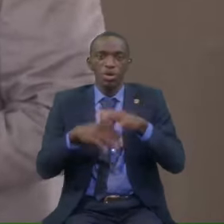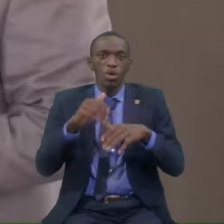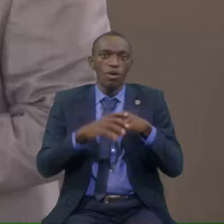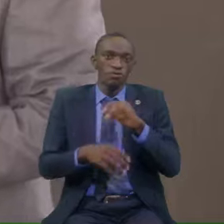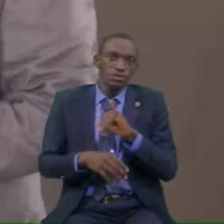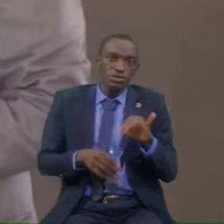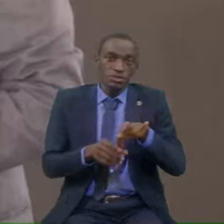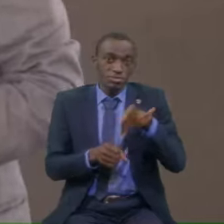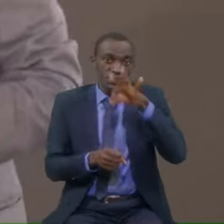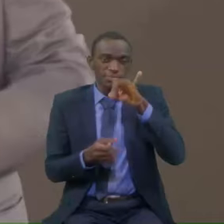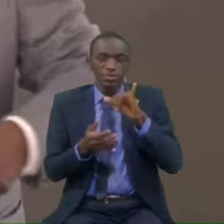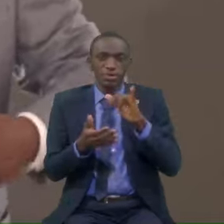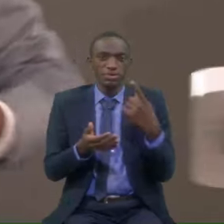soin,